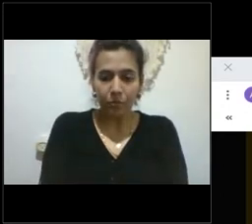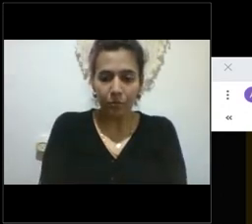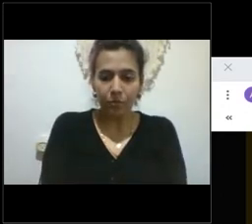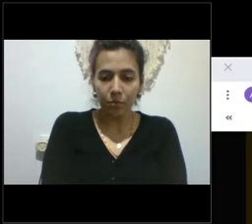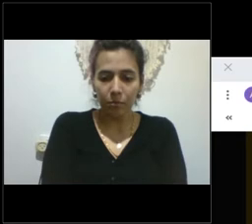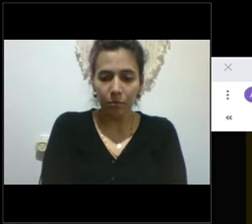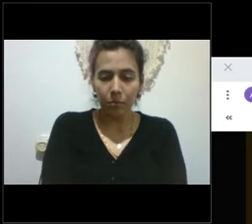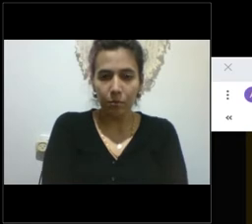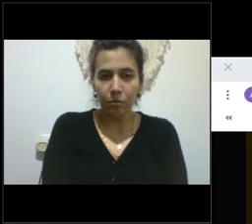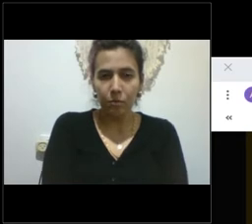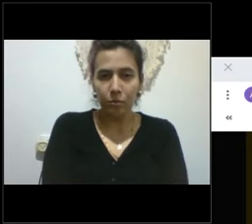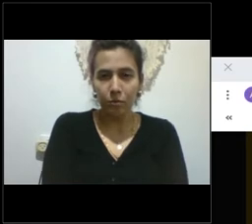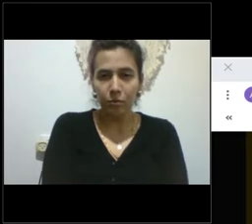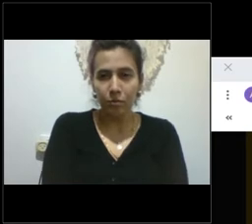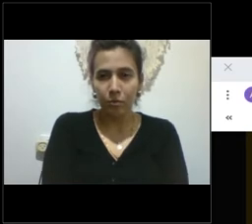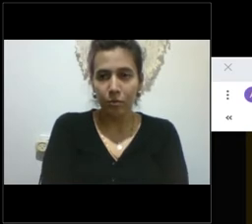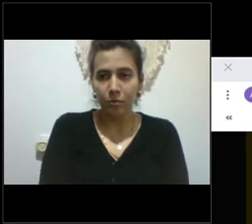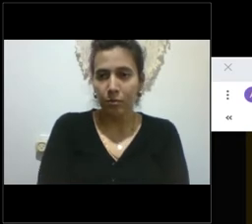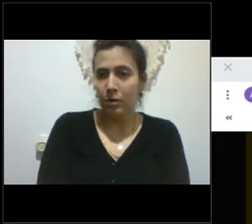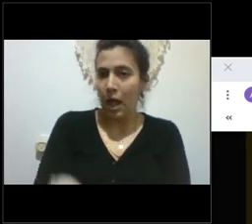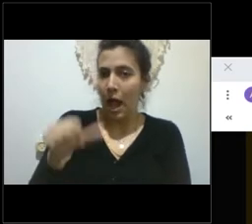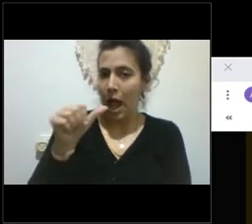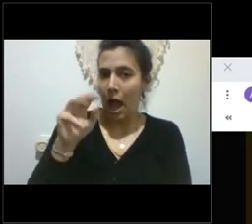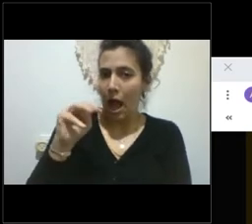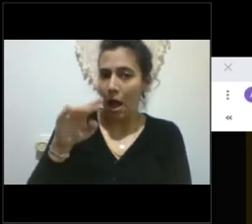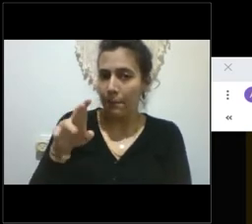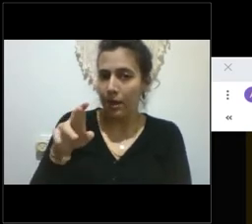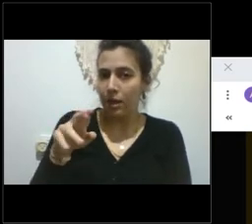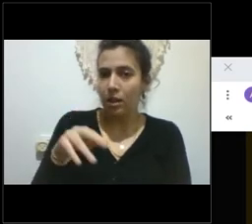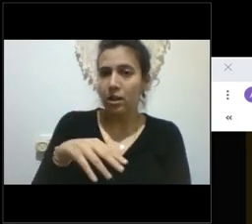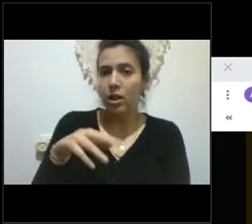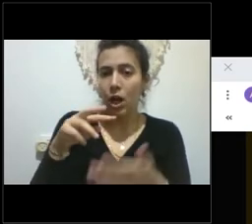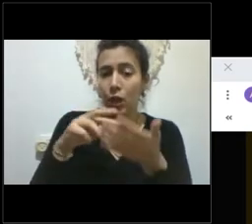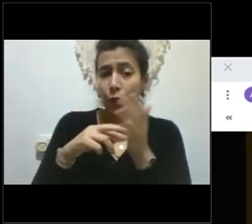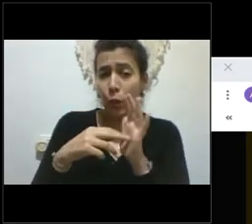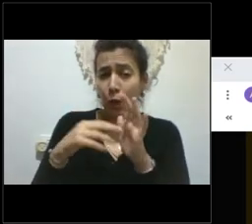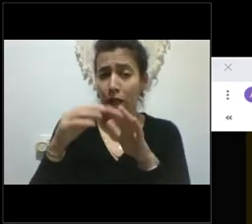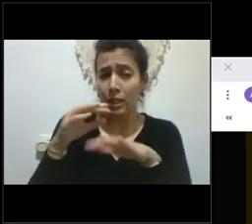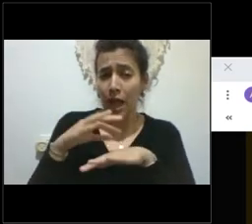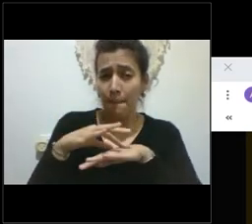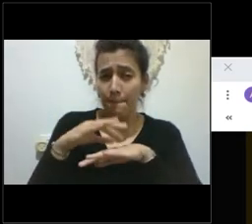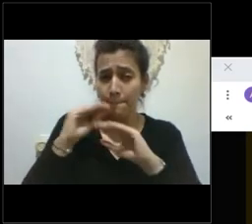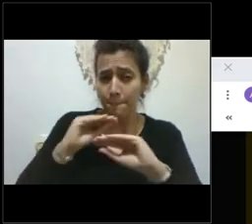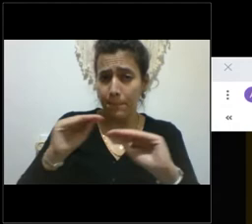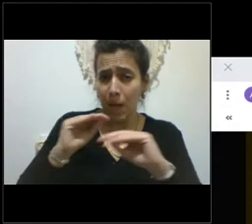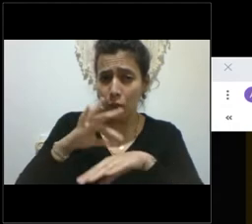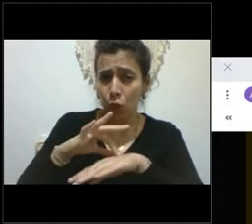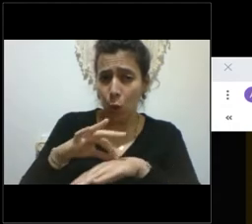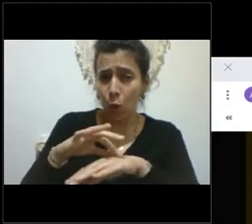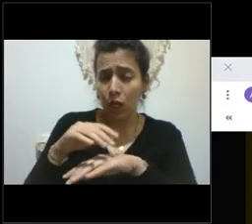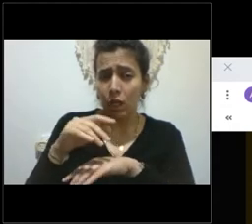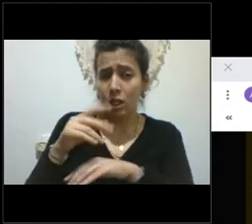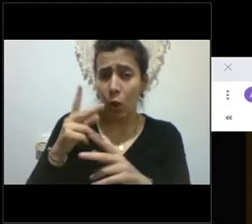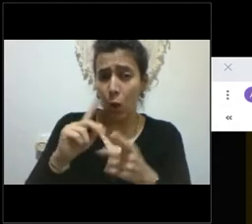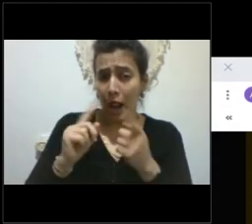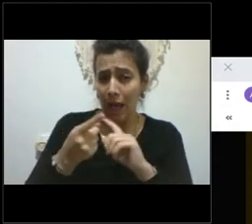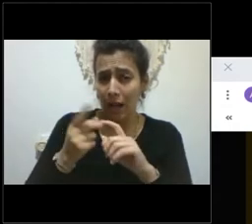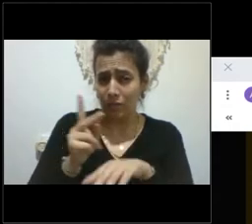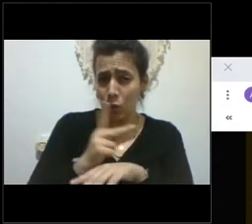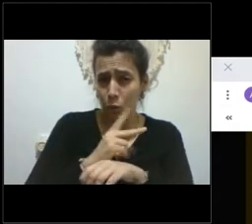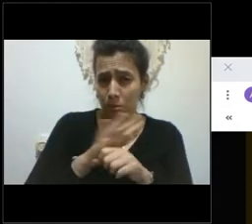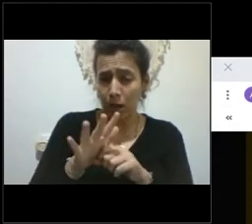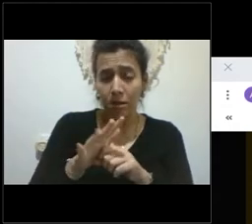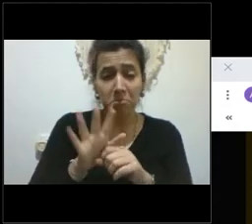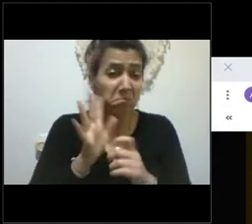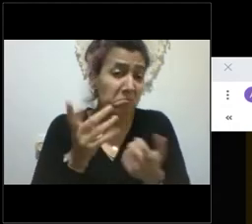אוקיי, אמיר אפרגן, תוכנית המנטרמו אני יכול להחליף קורס מלא? זה תלוי בך, תלוי בכמה אתה